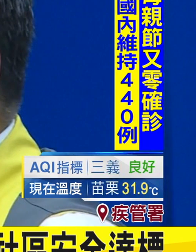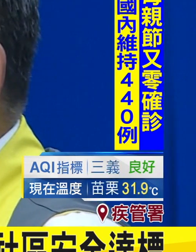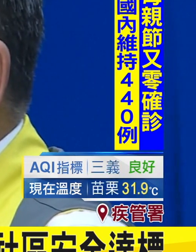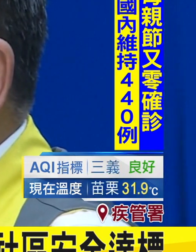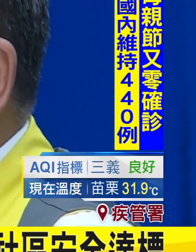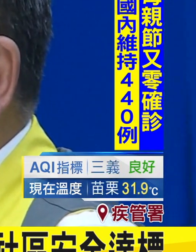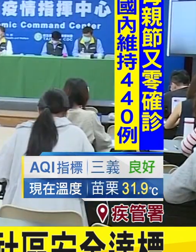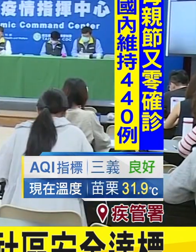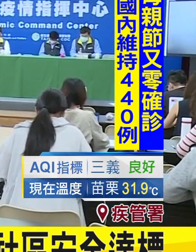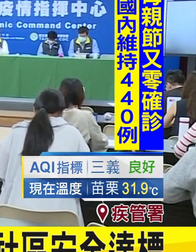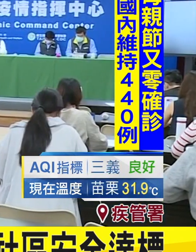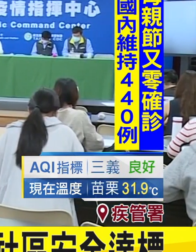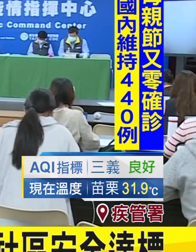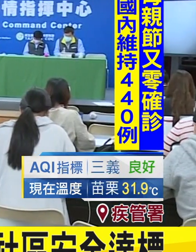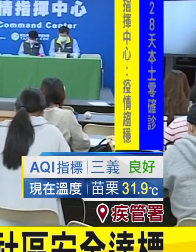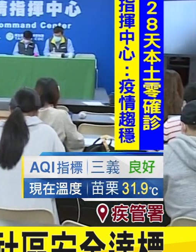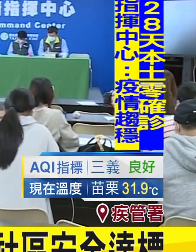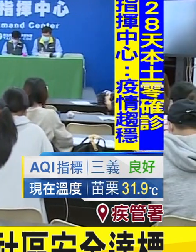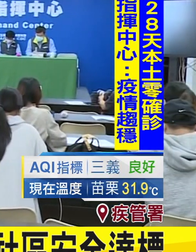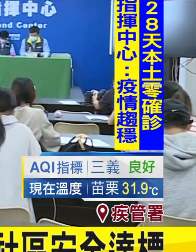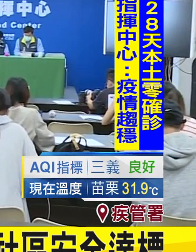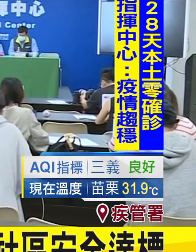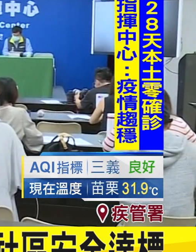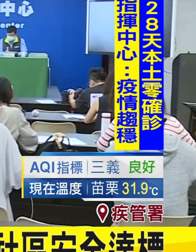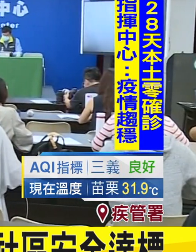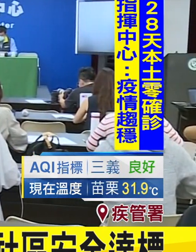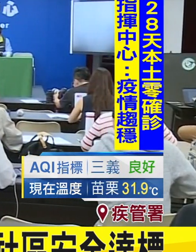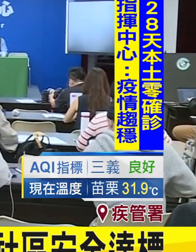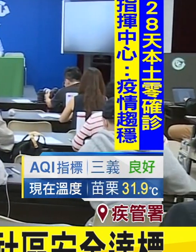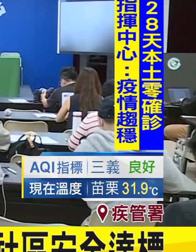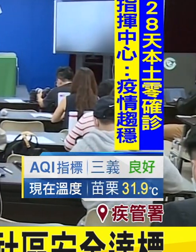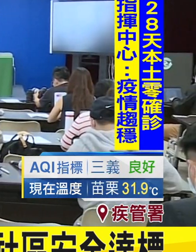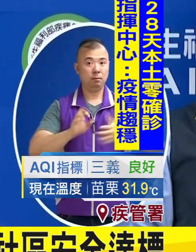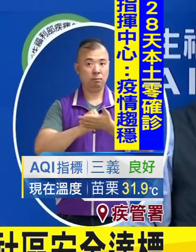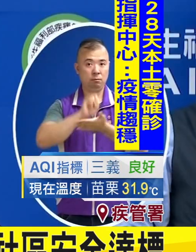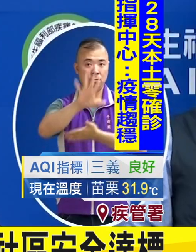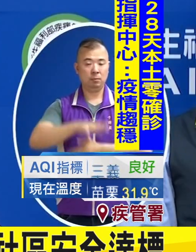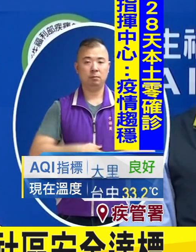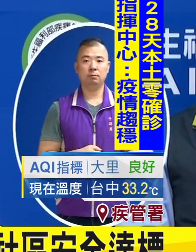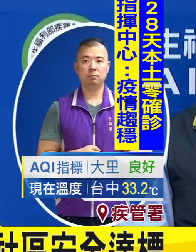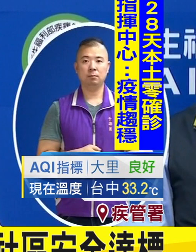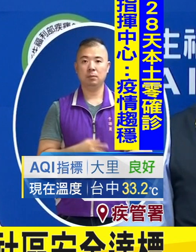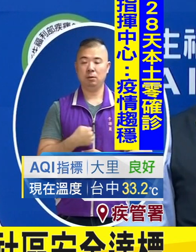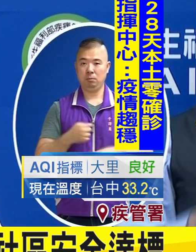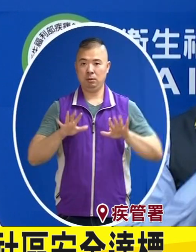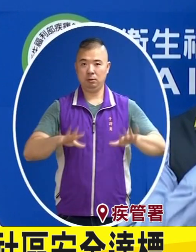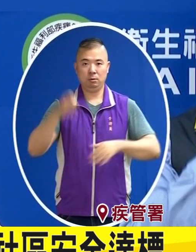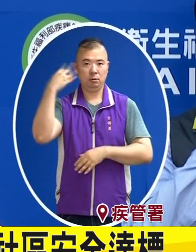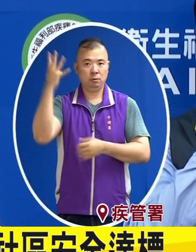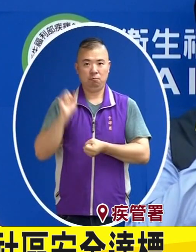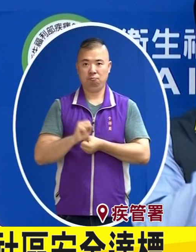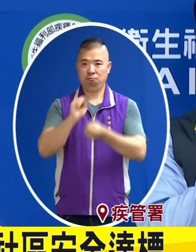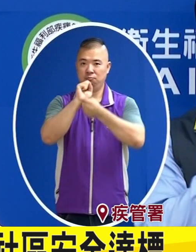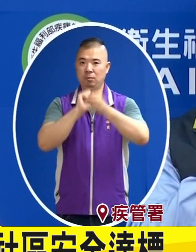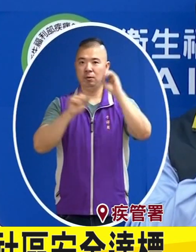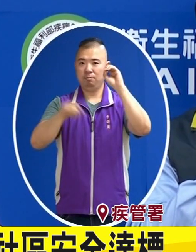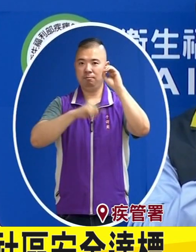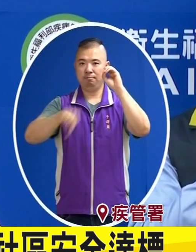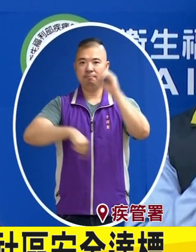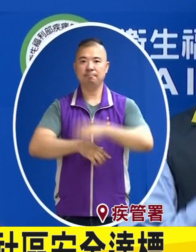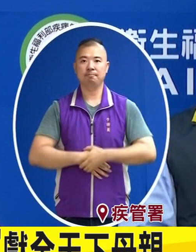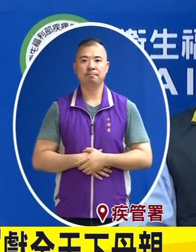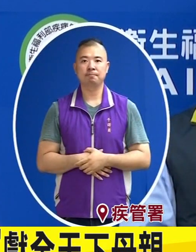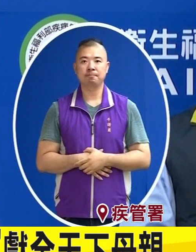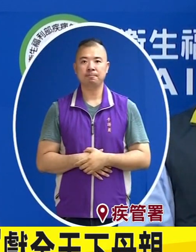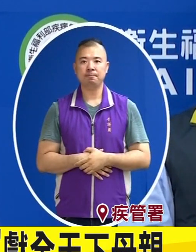疫情其实相对的比较安全。来听一下记者会的说法。 我们今天没有新增的病例，没有新增